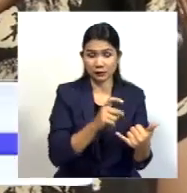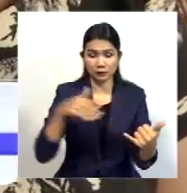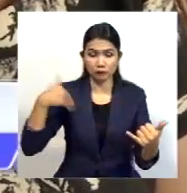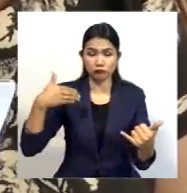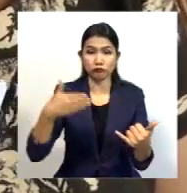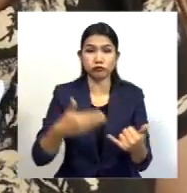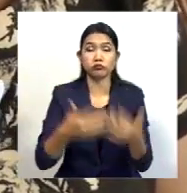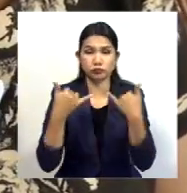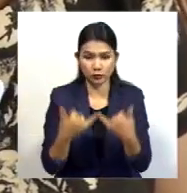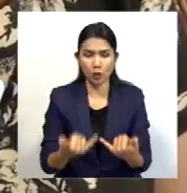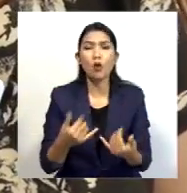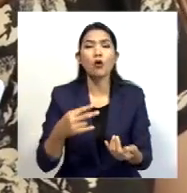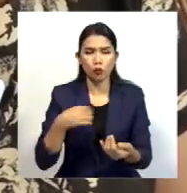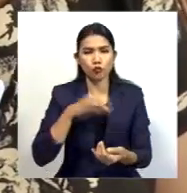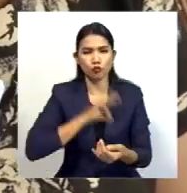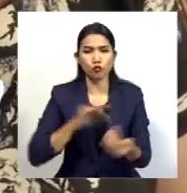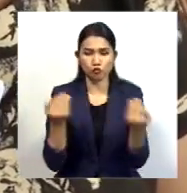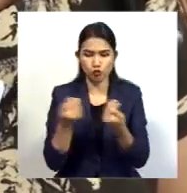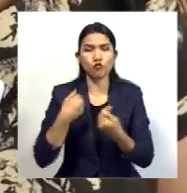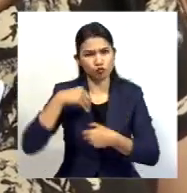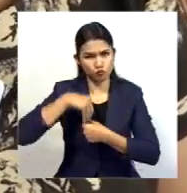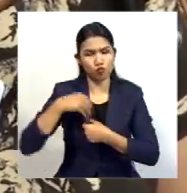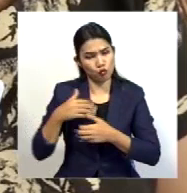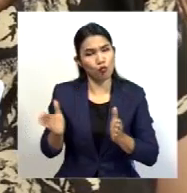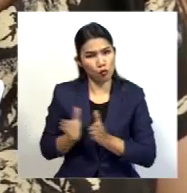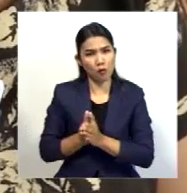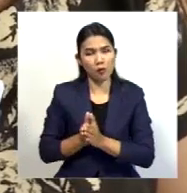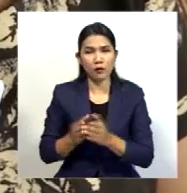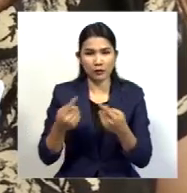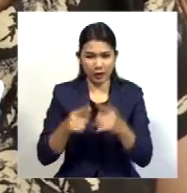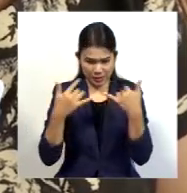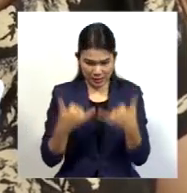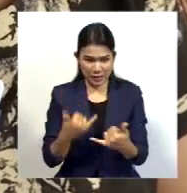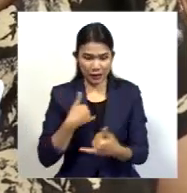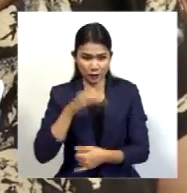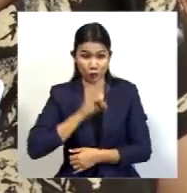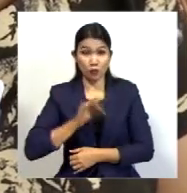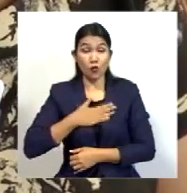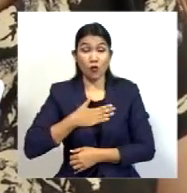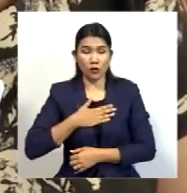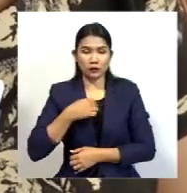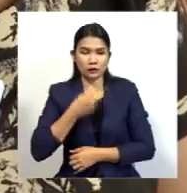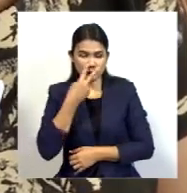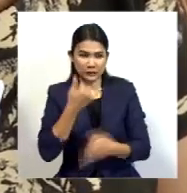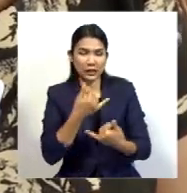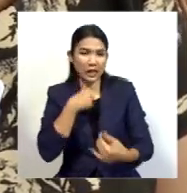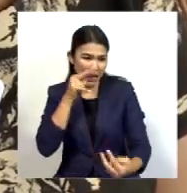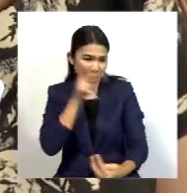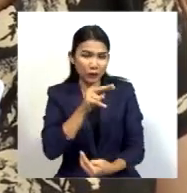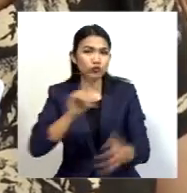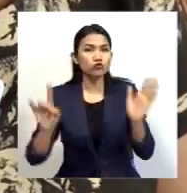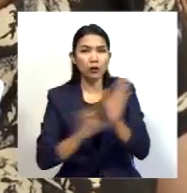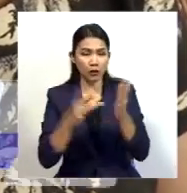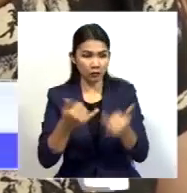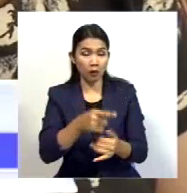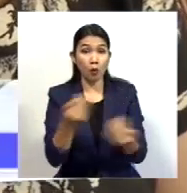สึกว่าเขายังอยู่กับเราแต่ณวิธีนี้เหมือนกับว่าเราจะเจอเขาเป็นครั้งสุดท้ายแหละสำหรับความคิดผมนะคือเหมือนกับว่าเขาต้องจากเราไปจ